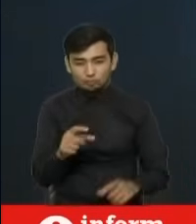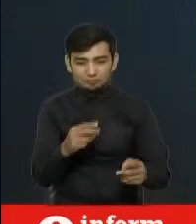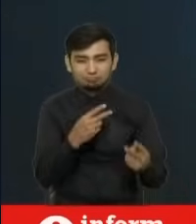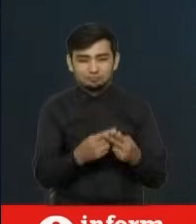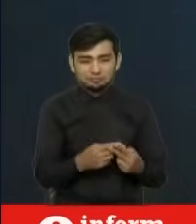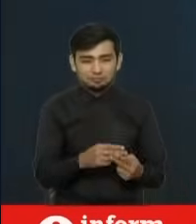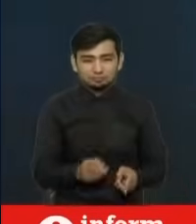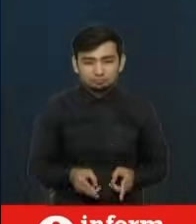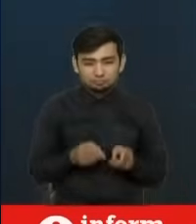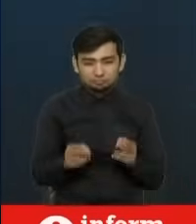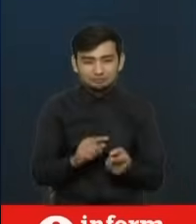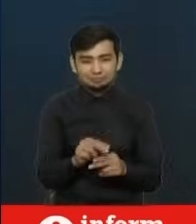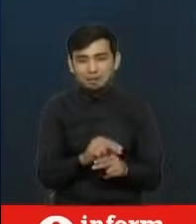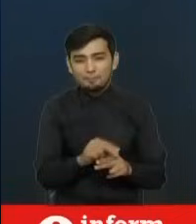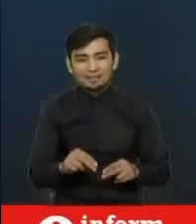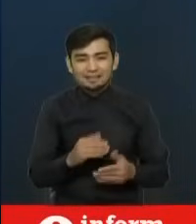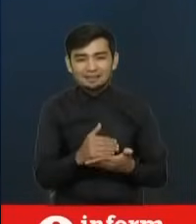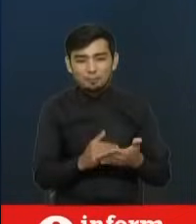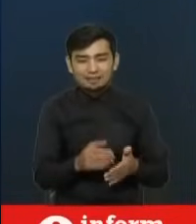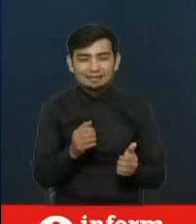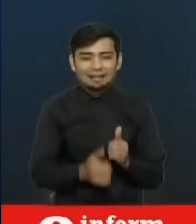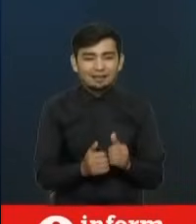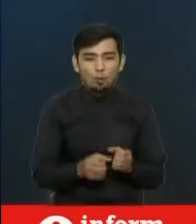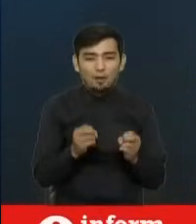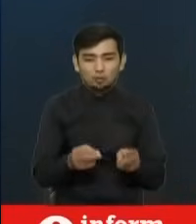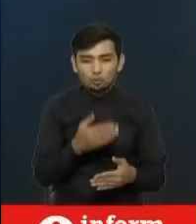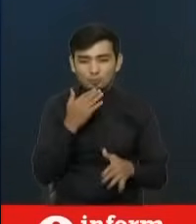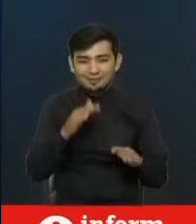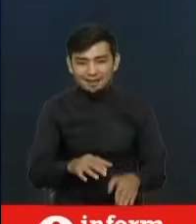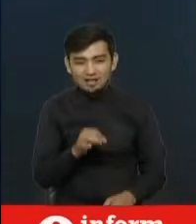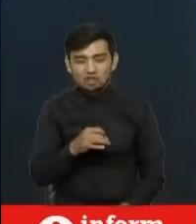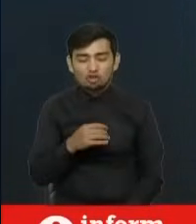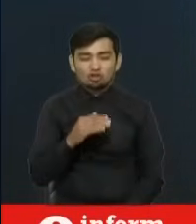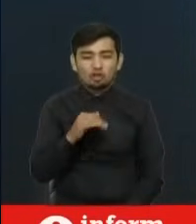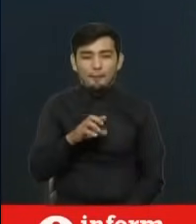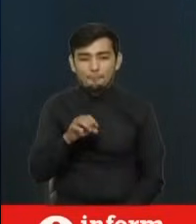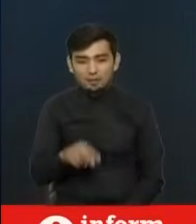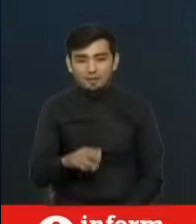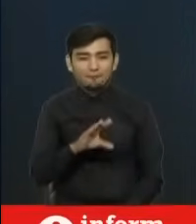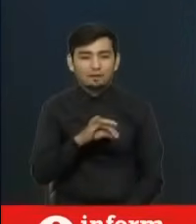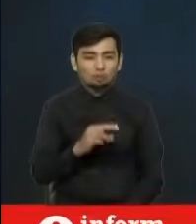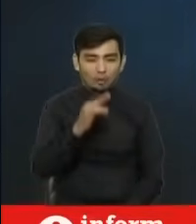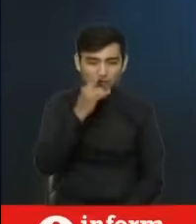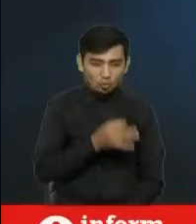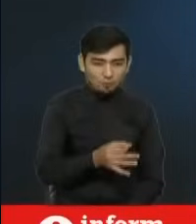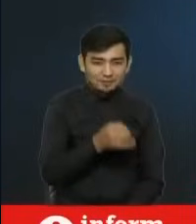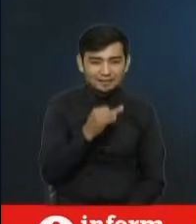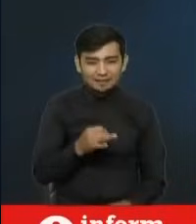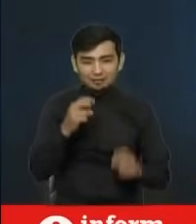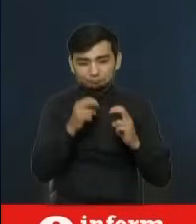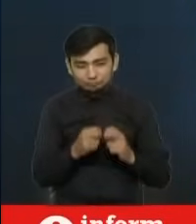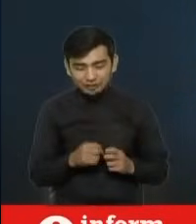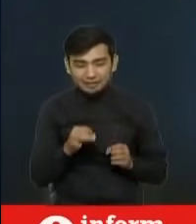учреждениях уголовной исправительной системы средней безопасности жамбылской и восточно-казахстанской области рассмотрение и